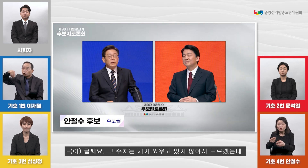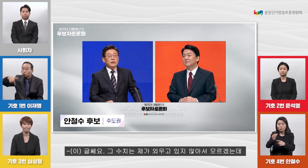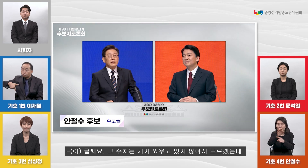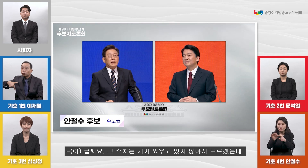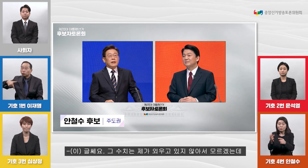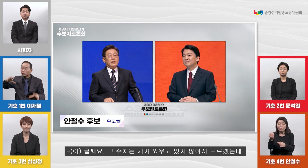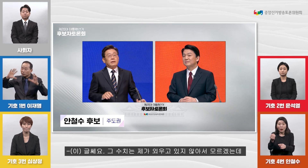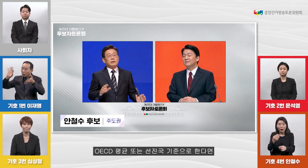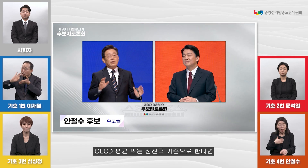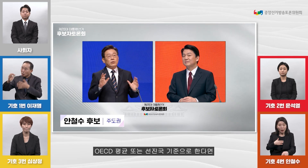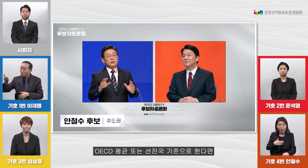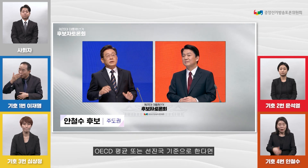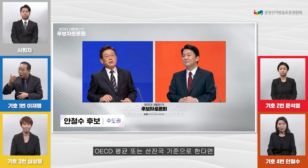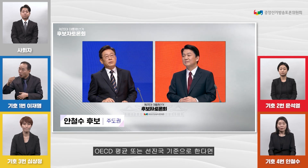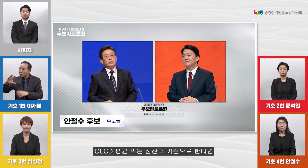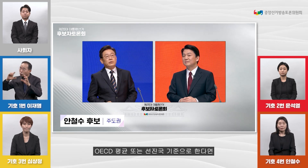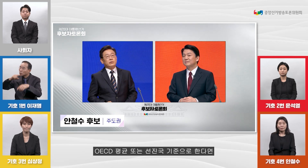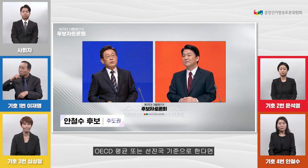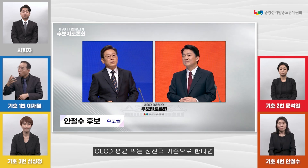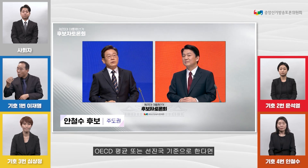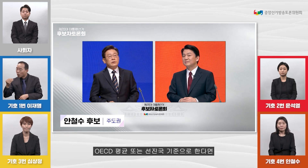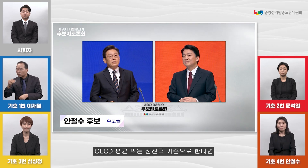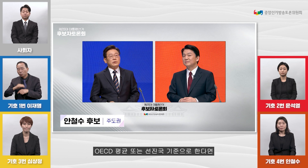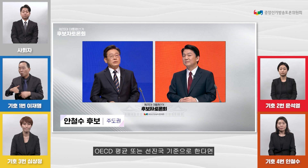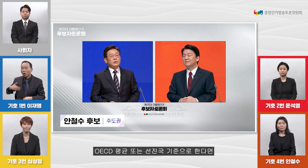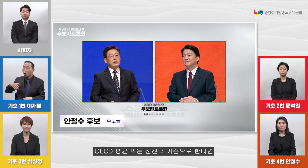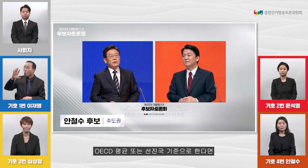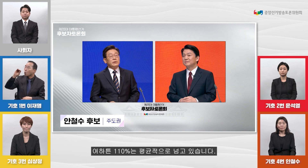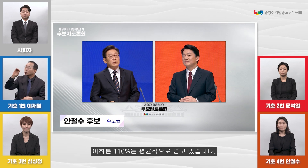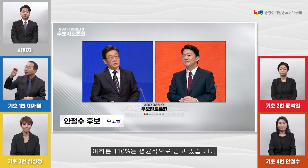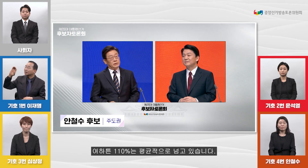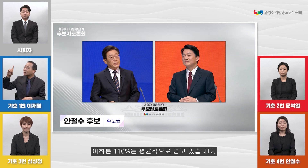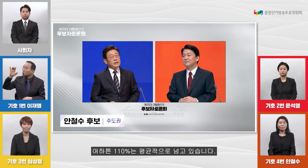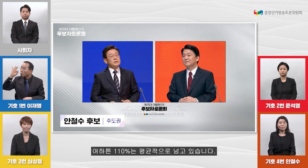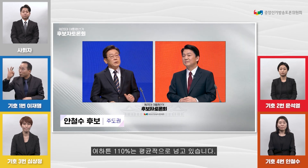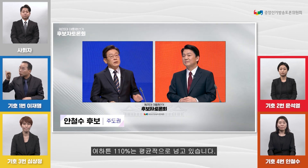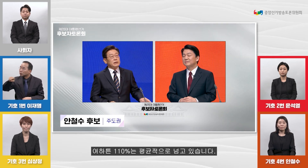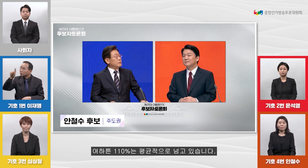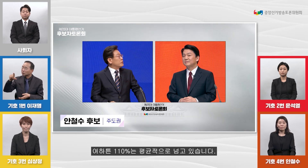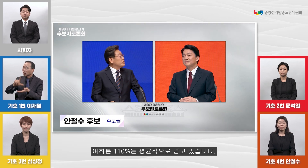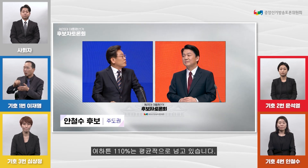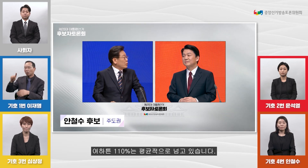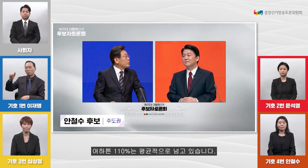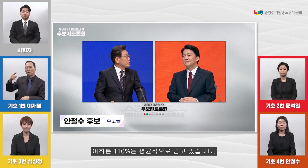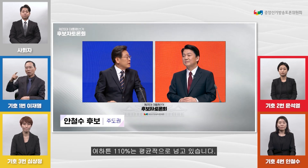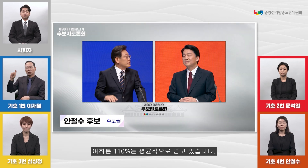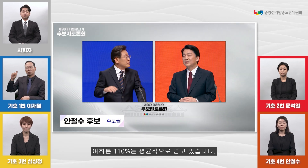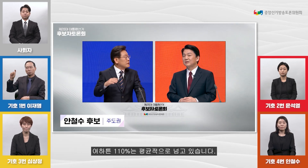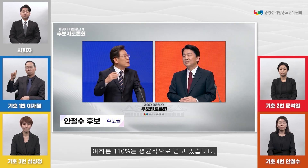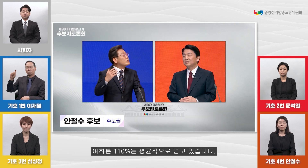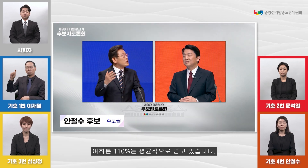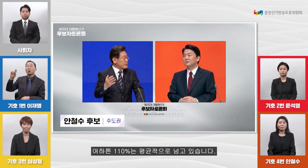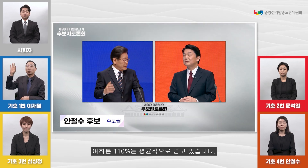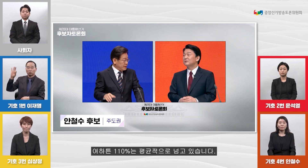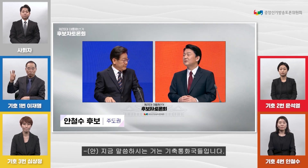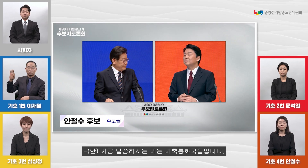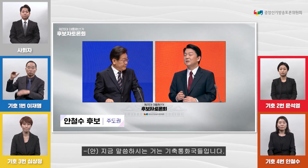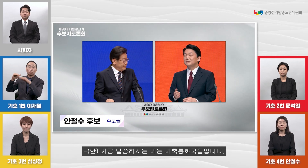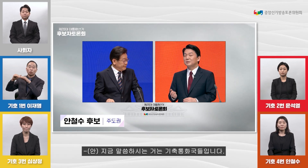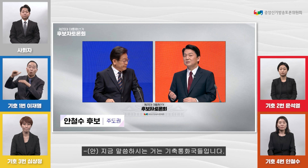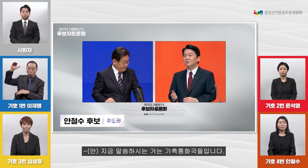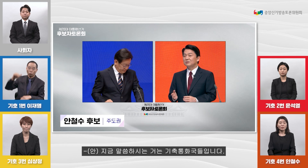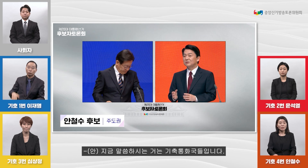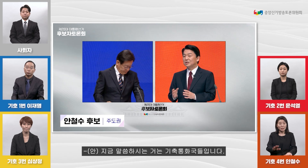않아서 모르겠는데, 그러나 OECD 평균 또는 선진국 기준으로 한다면 여하튼 110%는 평균적으로 넘고 있습니다.